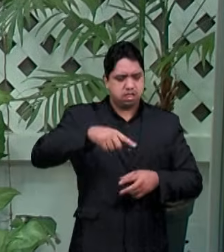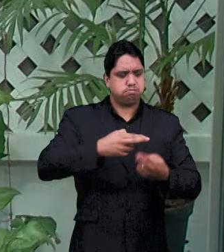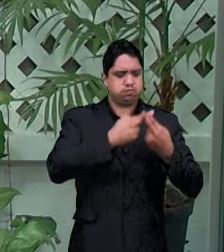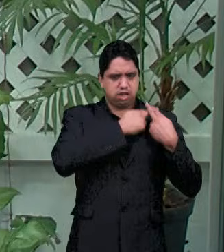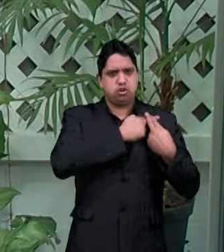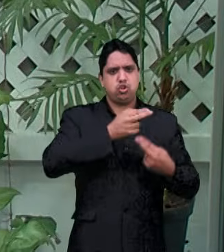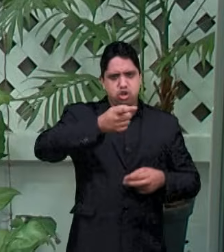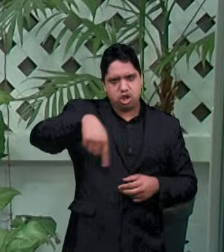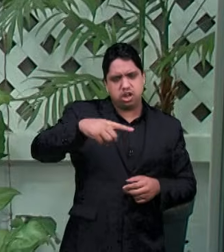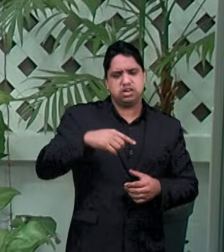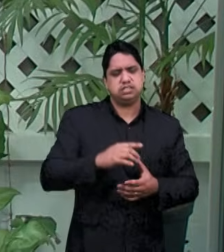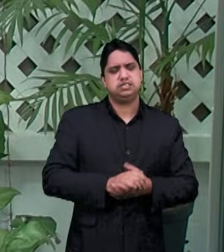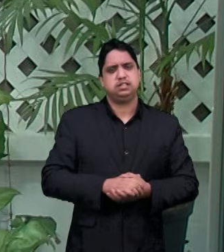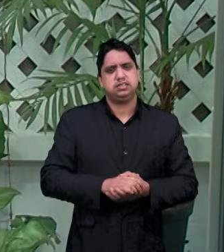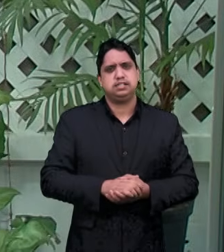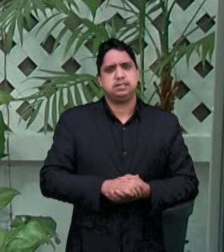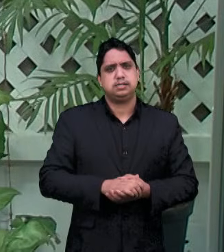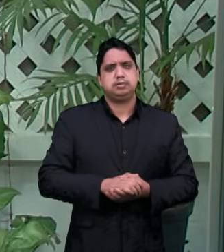fonction.